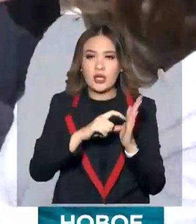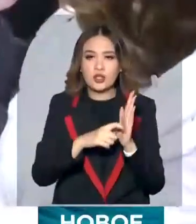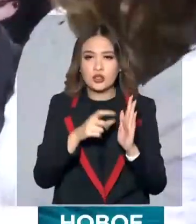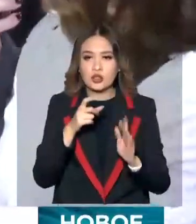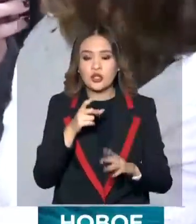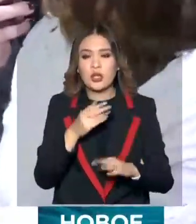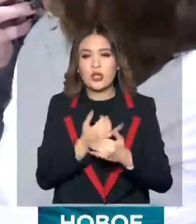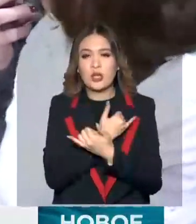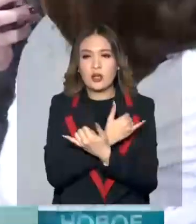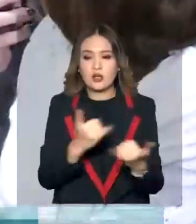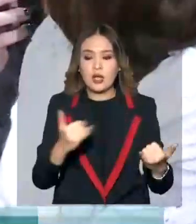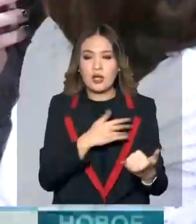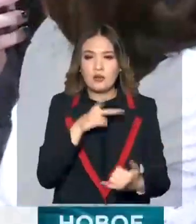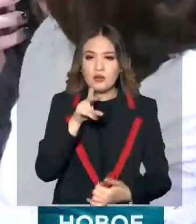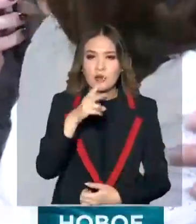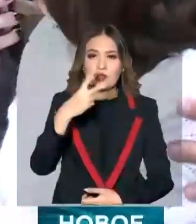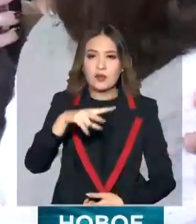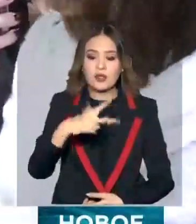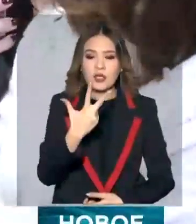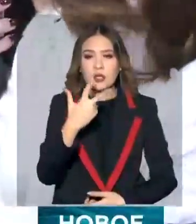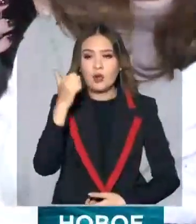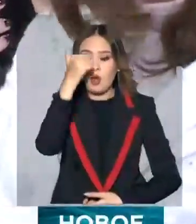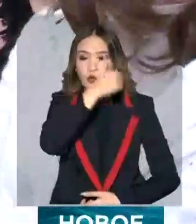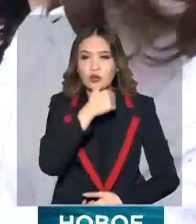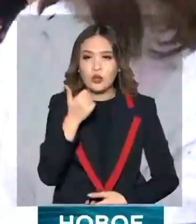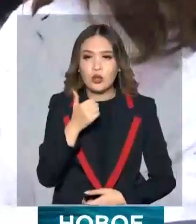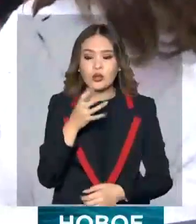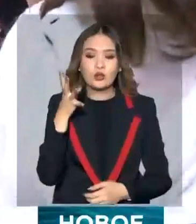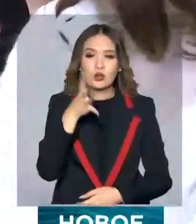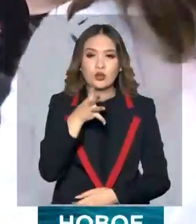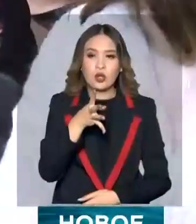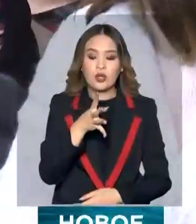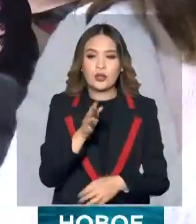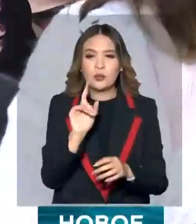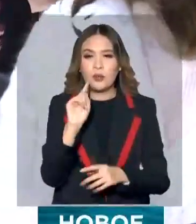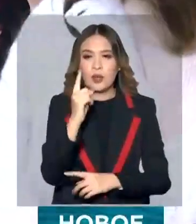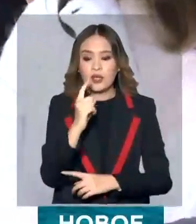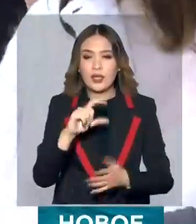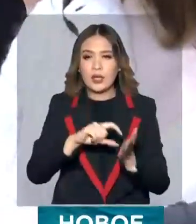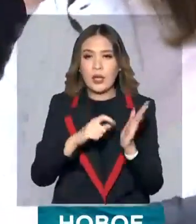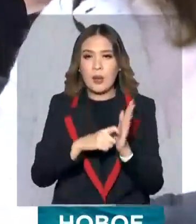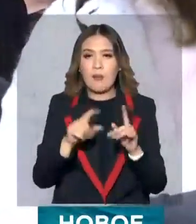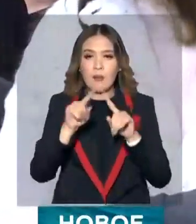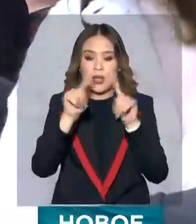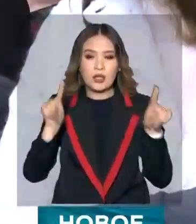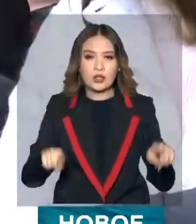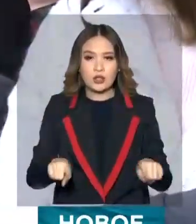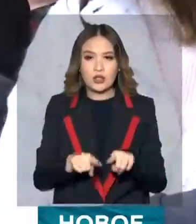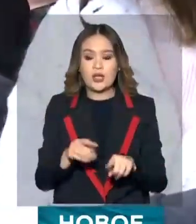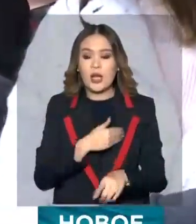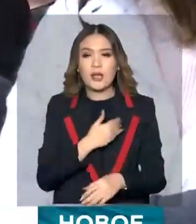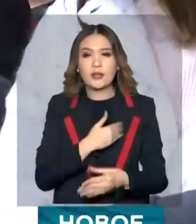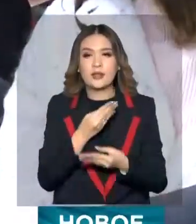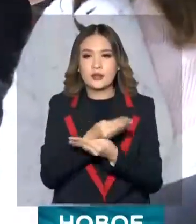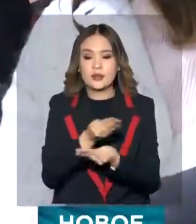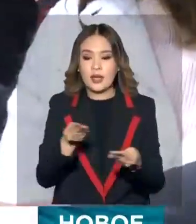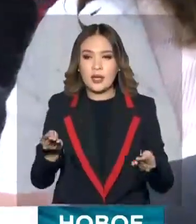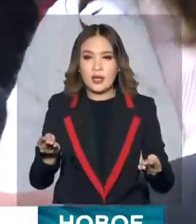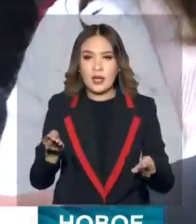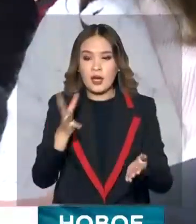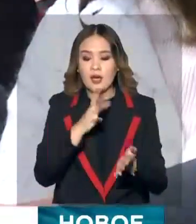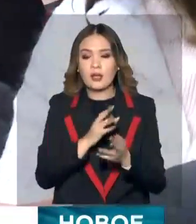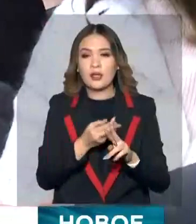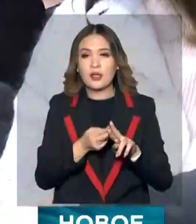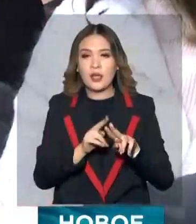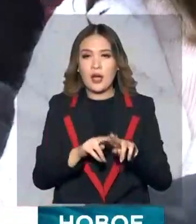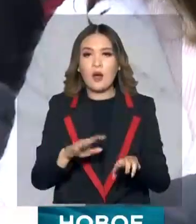Наше предложение в 2023 году обеспечить более 400 тысяч первоклассников планшетами через механизм сервисной модели. Данная